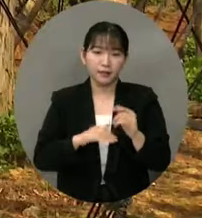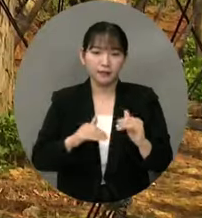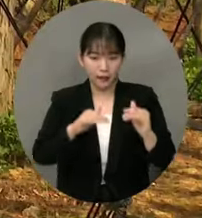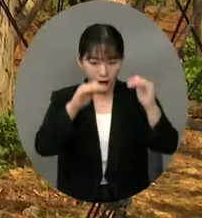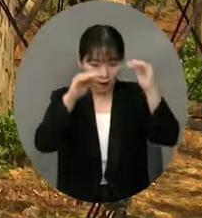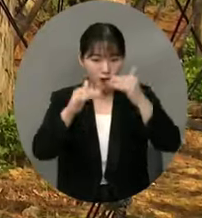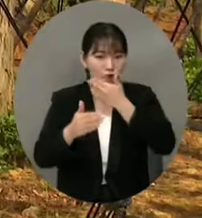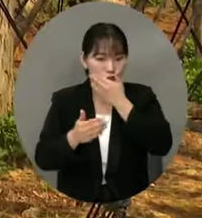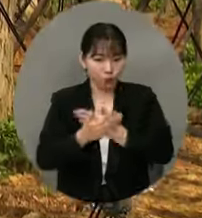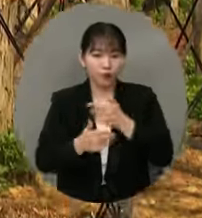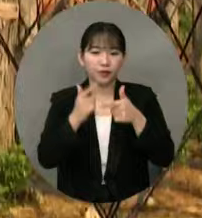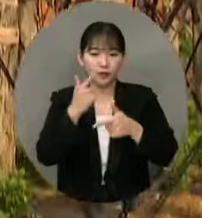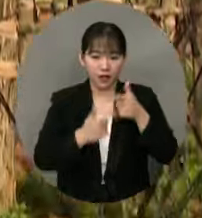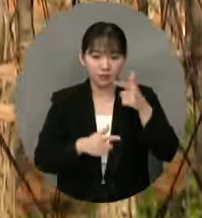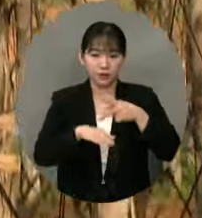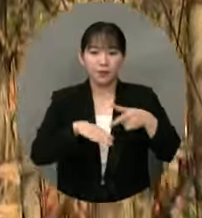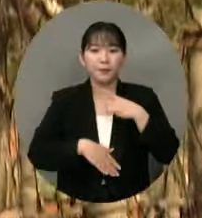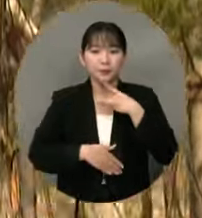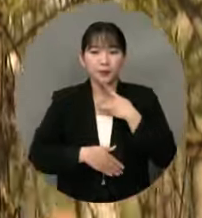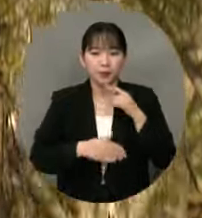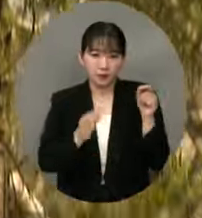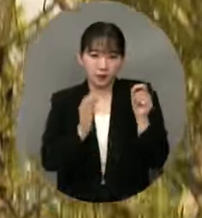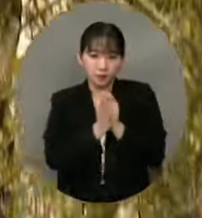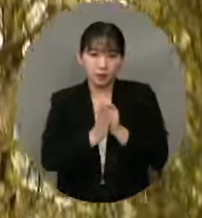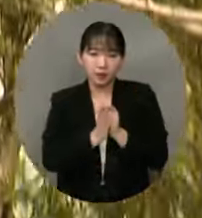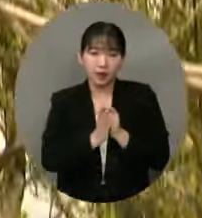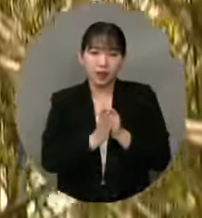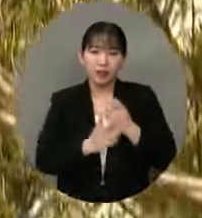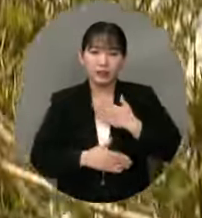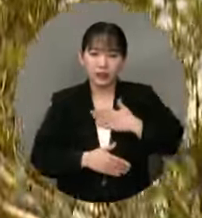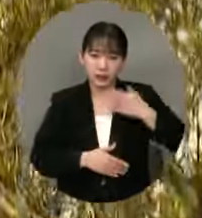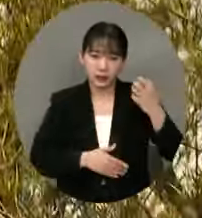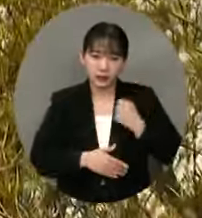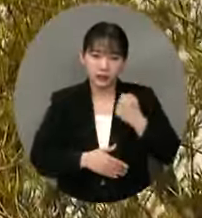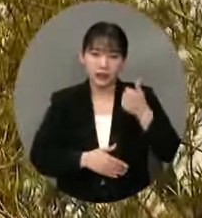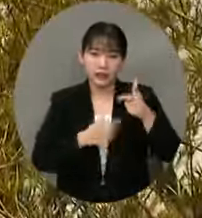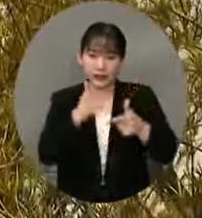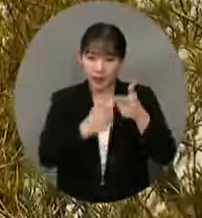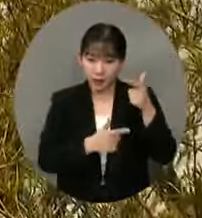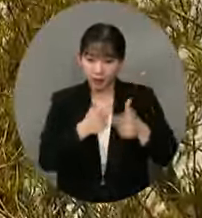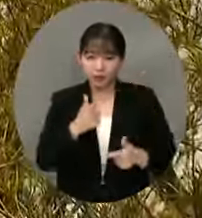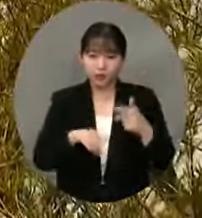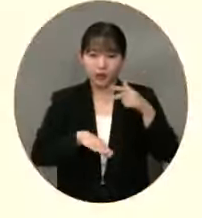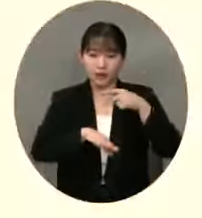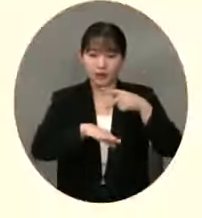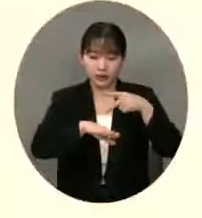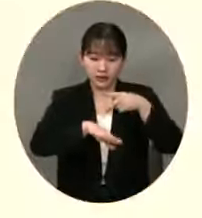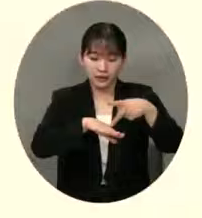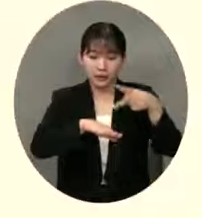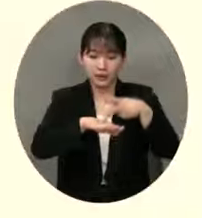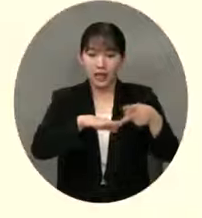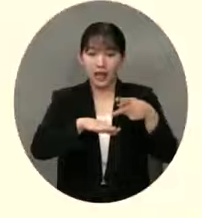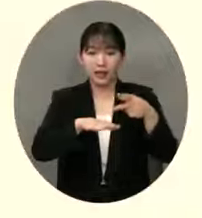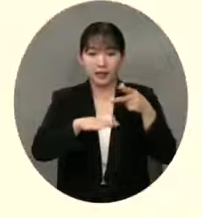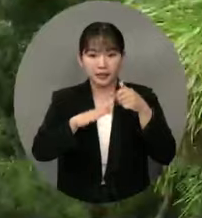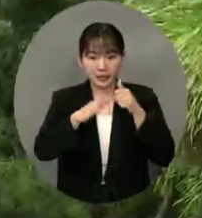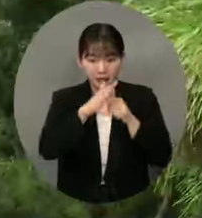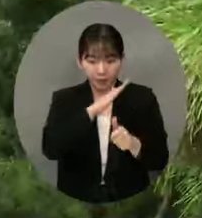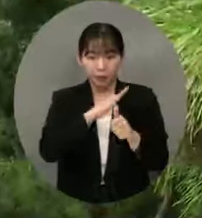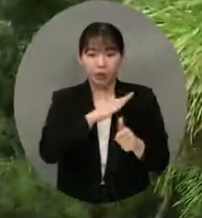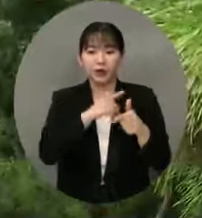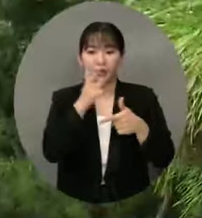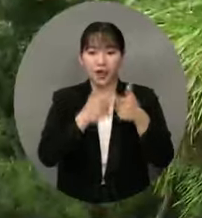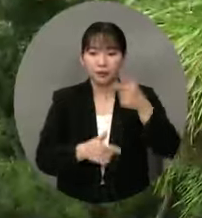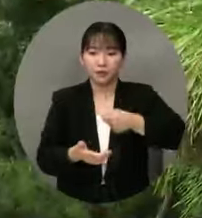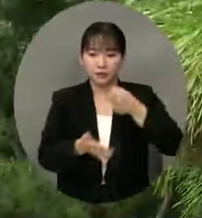있습니다. 신안군만의 독특한 정서를 반영하고 있는 나한송은 신안군을 상징하는 군목으로 지정됐습니다.